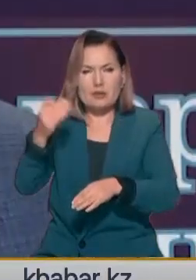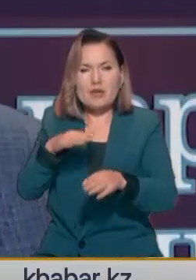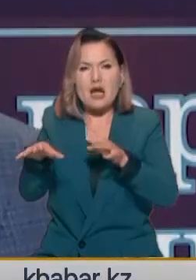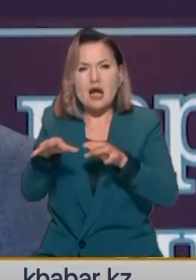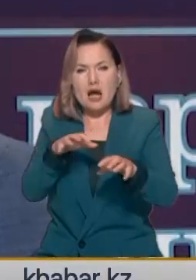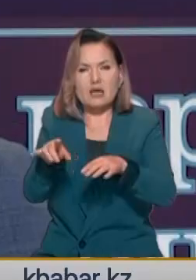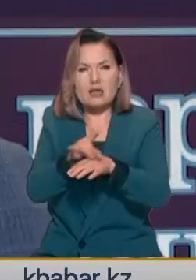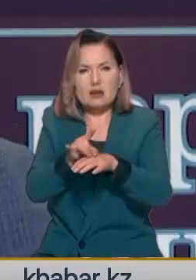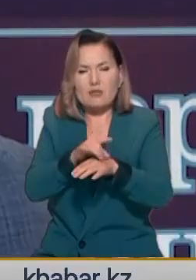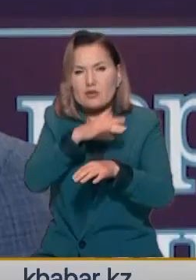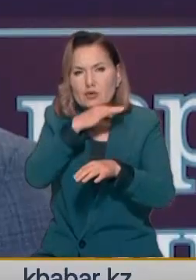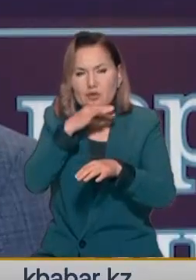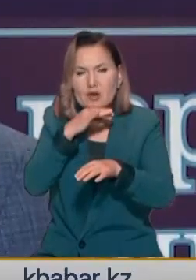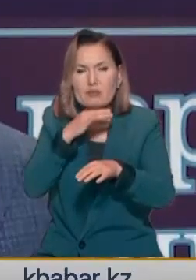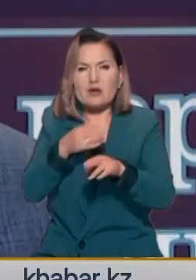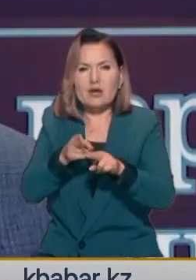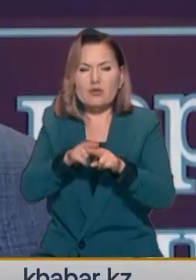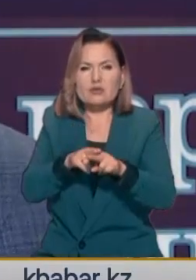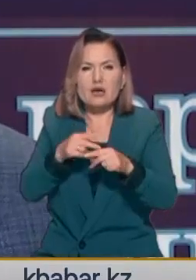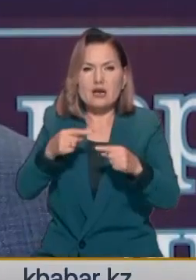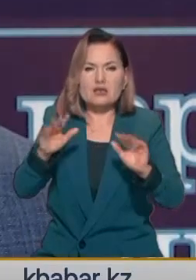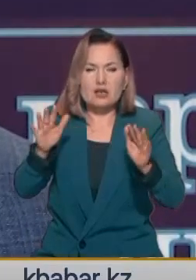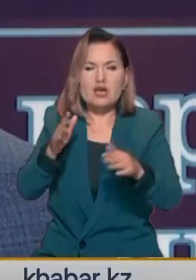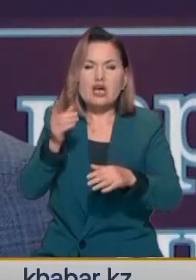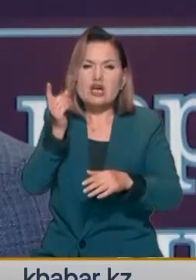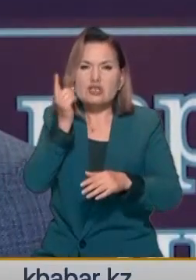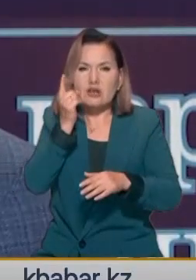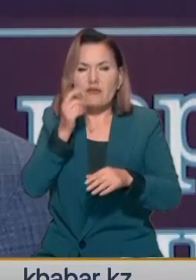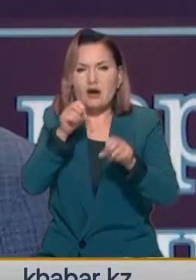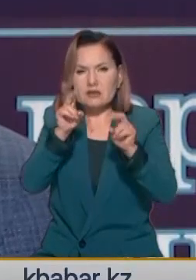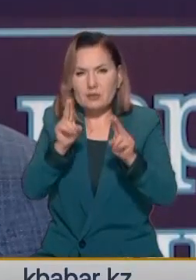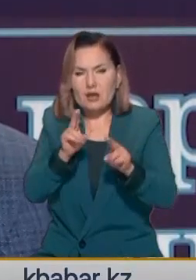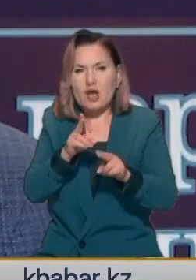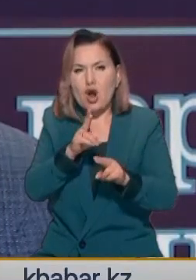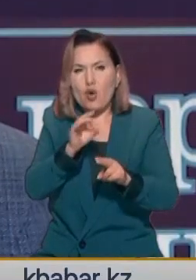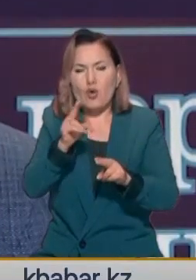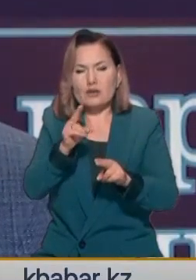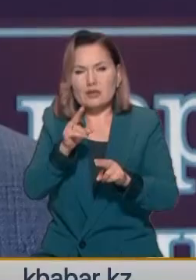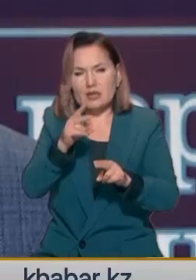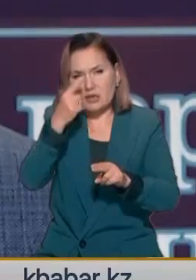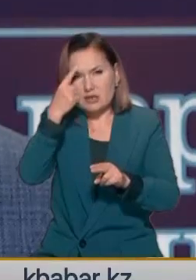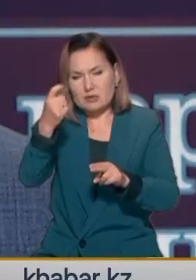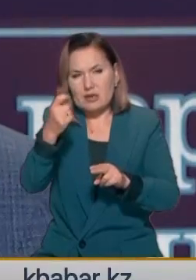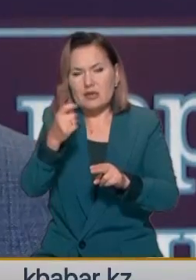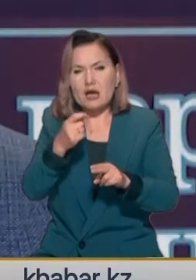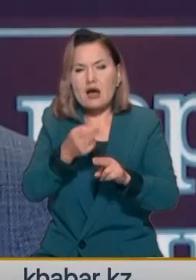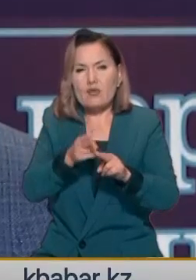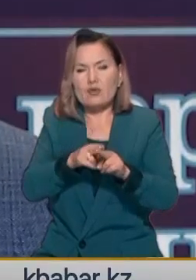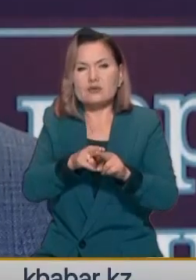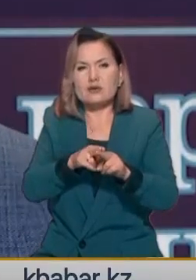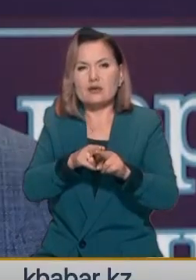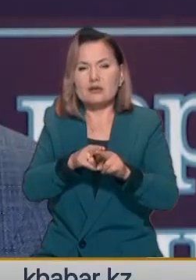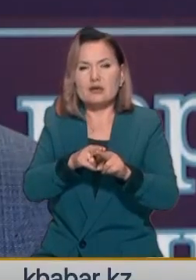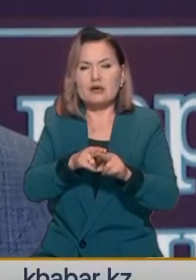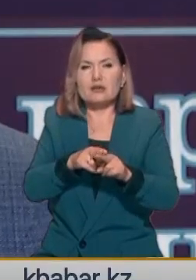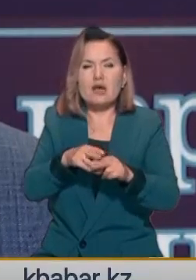Алаяқтықтың ең жиі таралған схемаларының бірі ол телефонға арнайы код жібереді. Кодты түрлі бір уақыттары